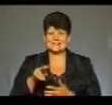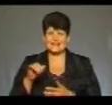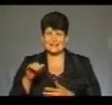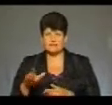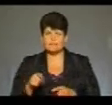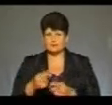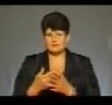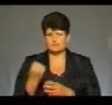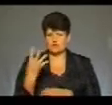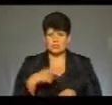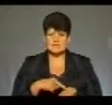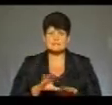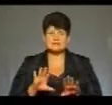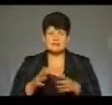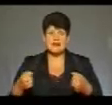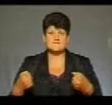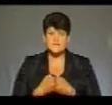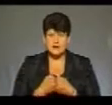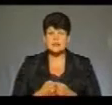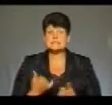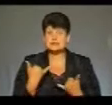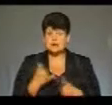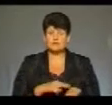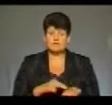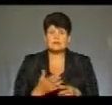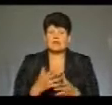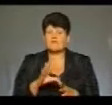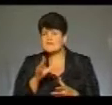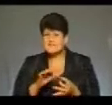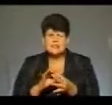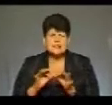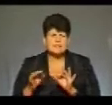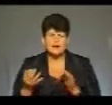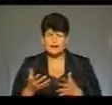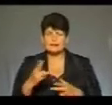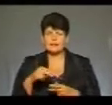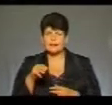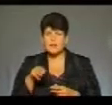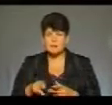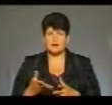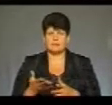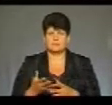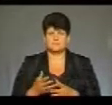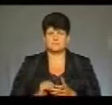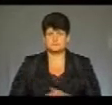години сталася аварія. Зараз поліцейські встановлюють всі деталі ДТП, а також врегульовують рух.